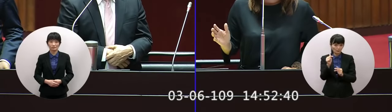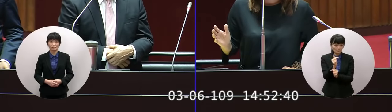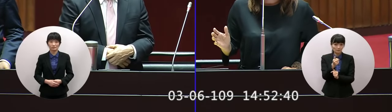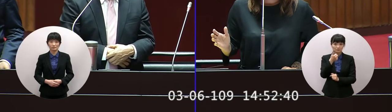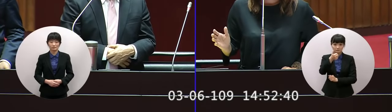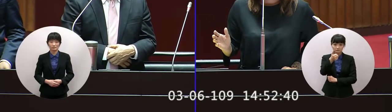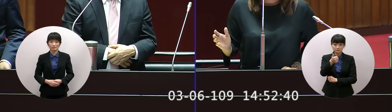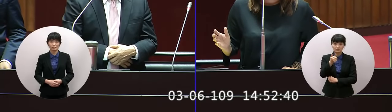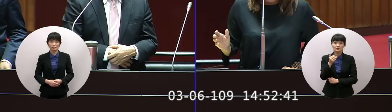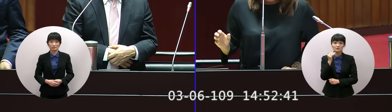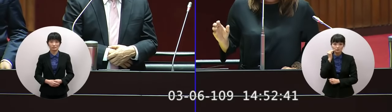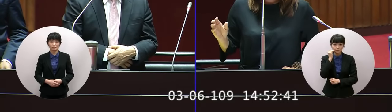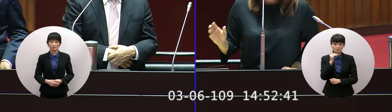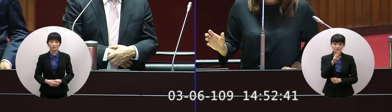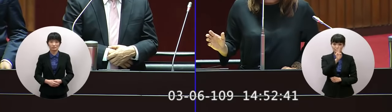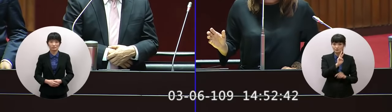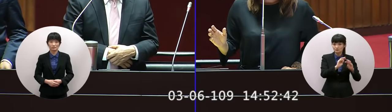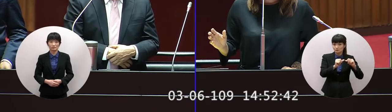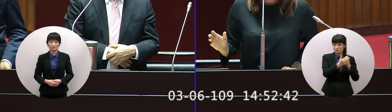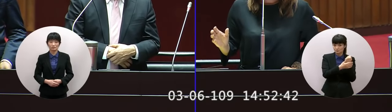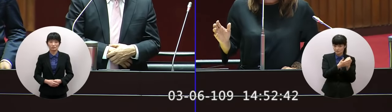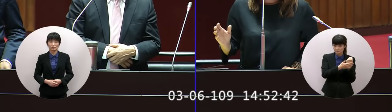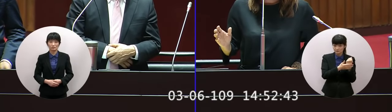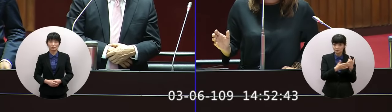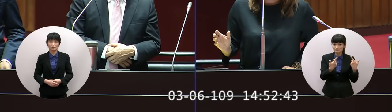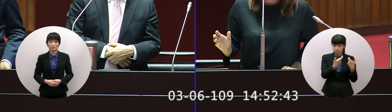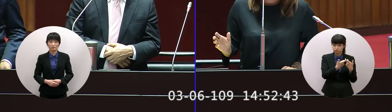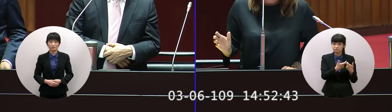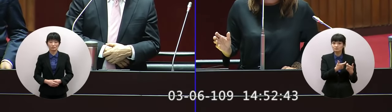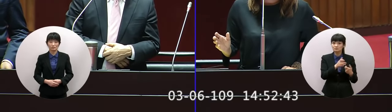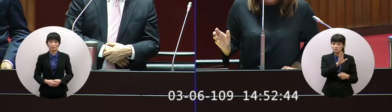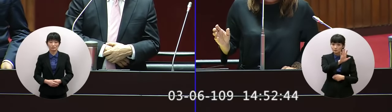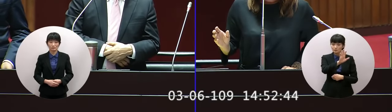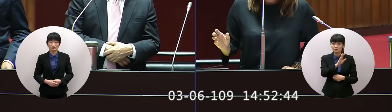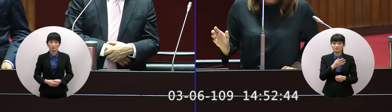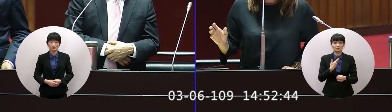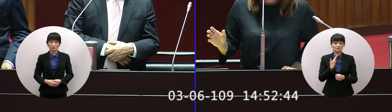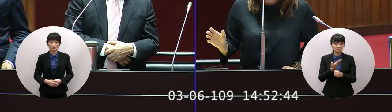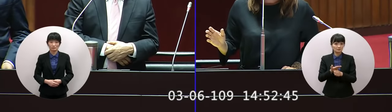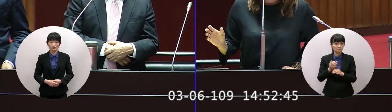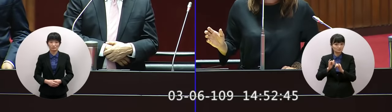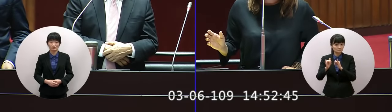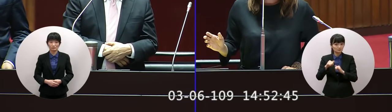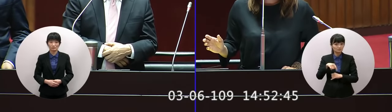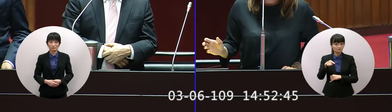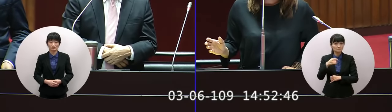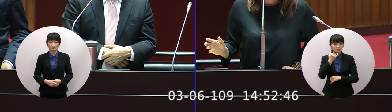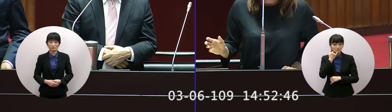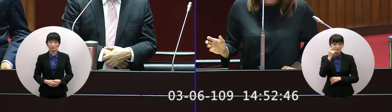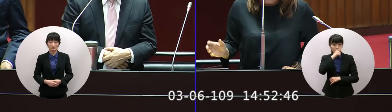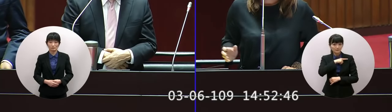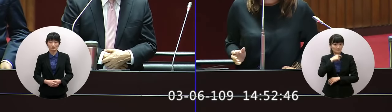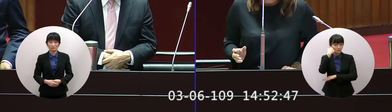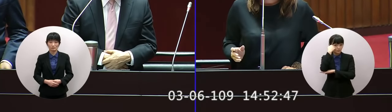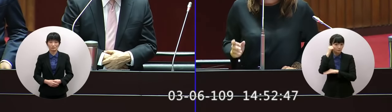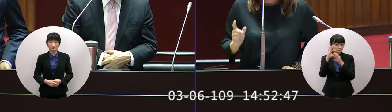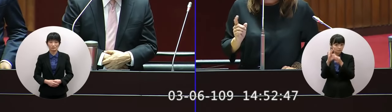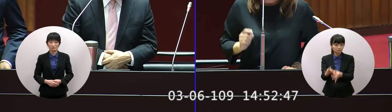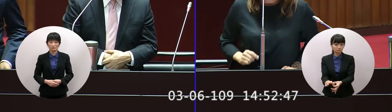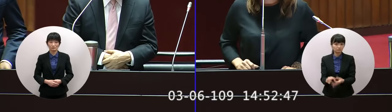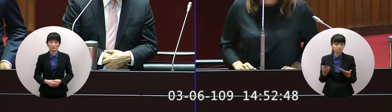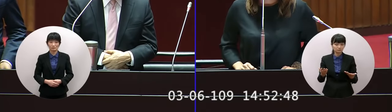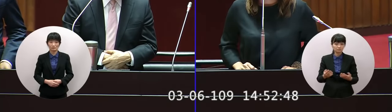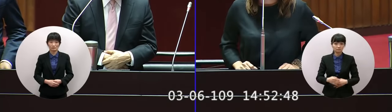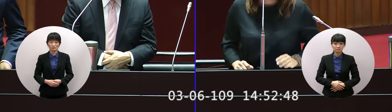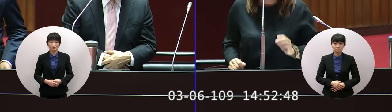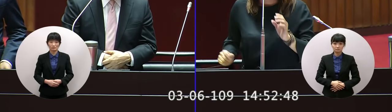不影响水土保持，它甚至可以让我们的民众是不是可以继续的居住在那里。我